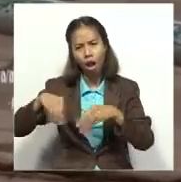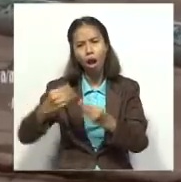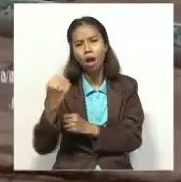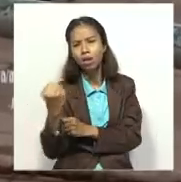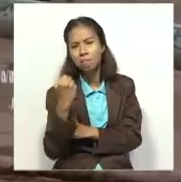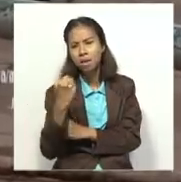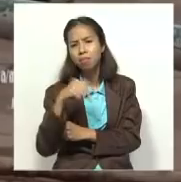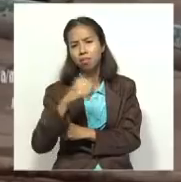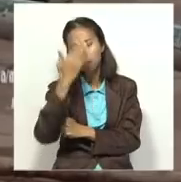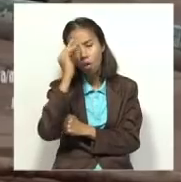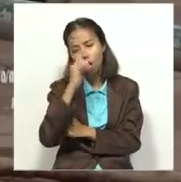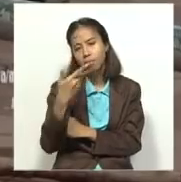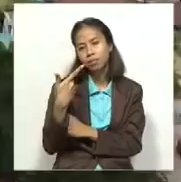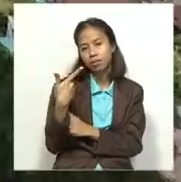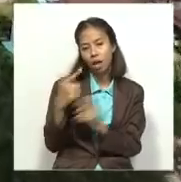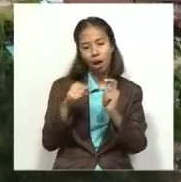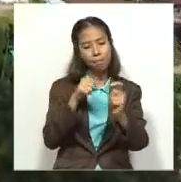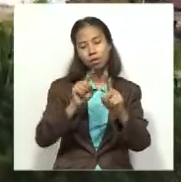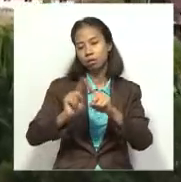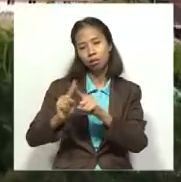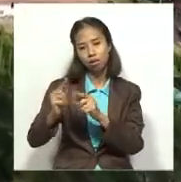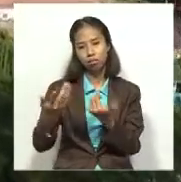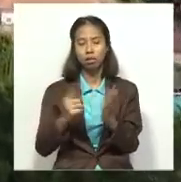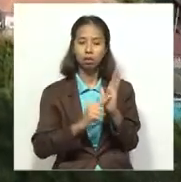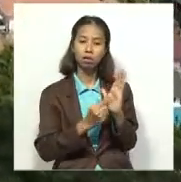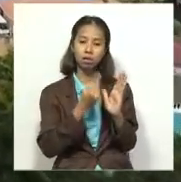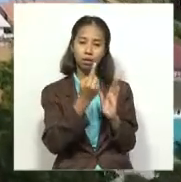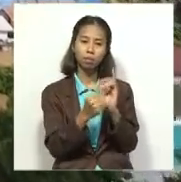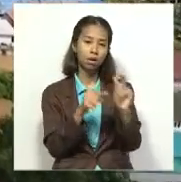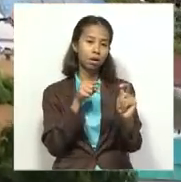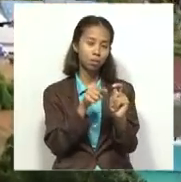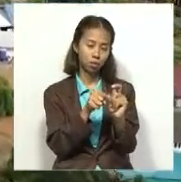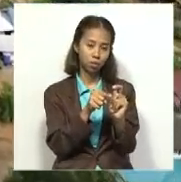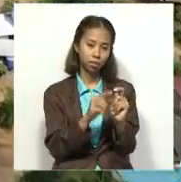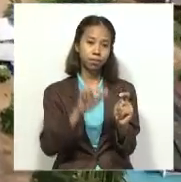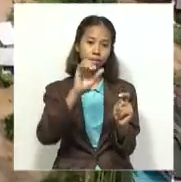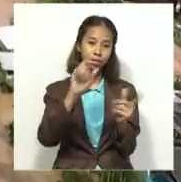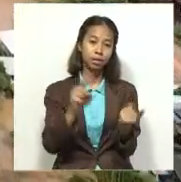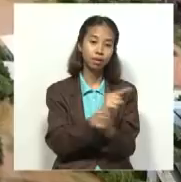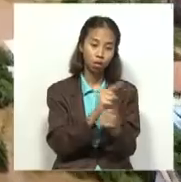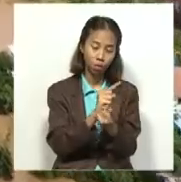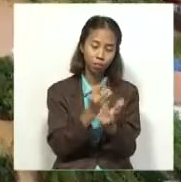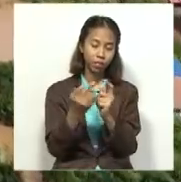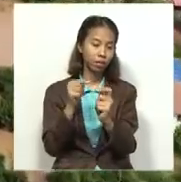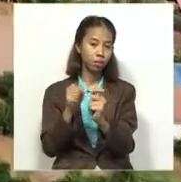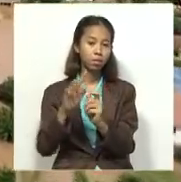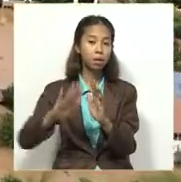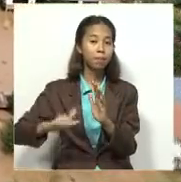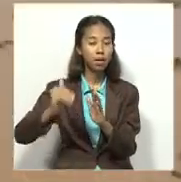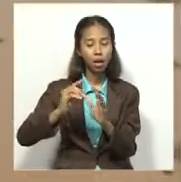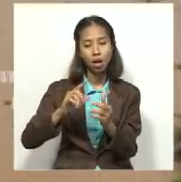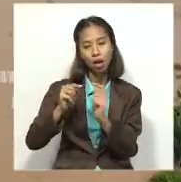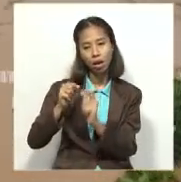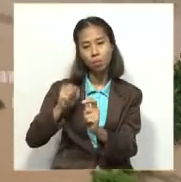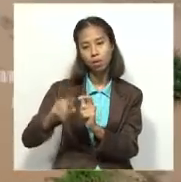ายอำเภอที่อยู่ติดกับแม่น้ำโขงด้วยเริ่มตั้งแต่ที่อำเภอสังคมอำเภอศรีเชียงใหม่อำเภอเมืองแล้